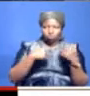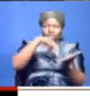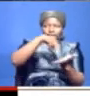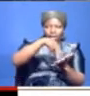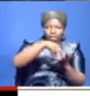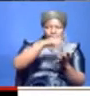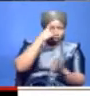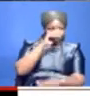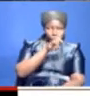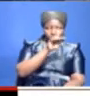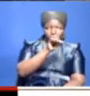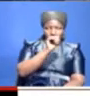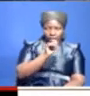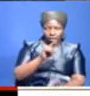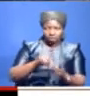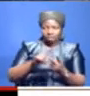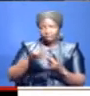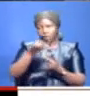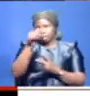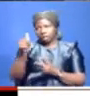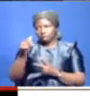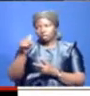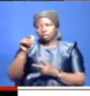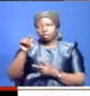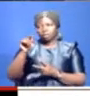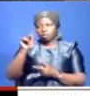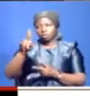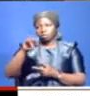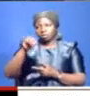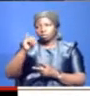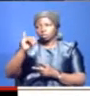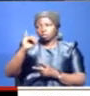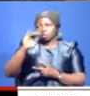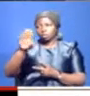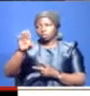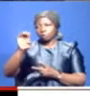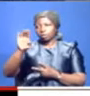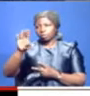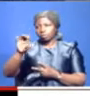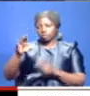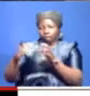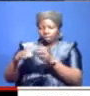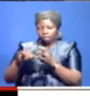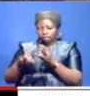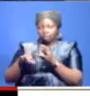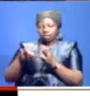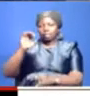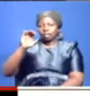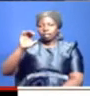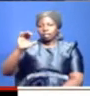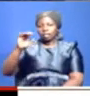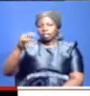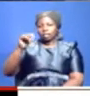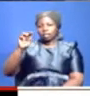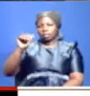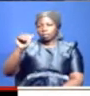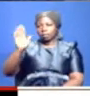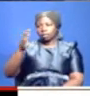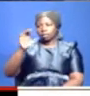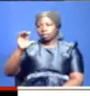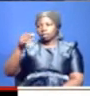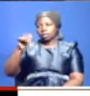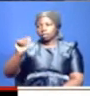rafiki yangu wa chama cha Tujibebe, kuna aspirant wa chama kingine cha chama cha kazi, tuko aspirant kama watano